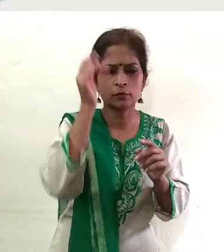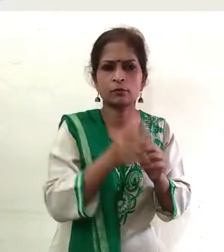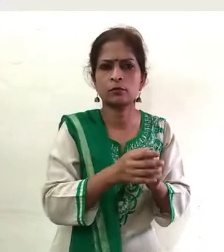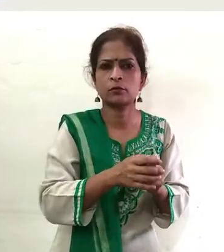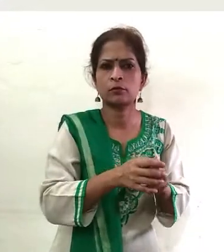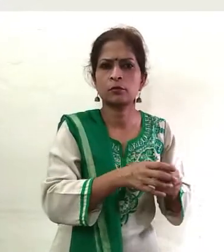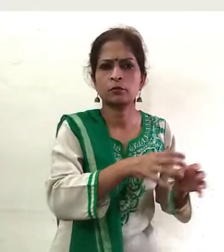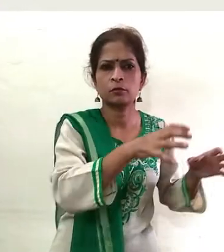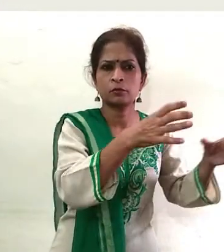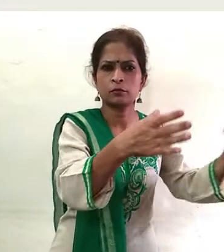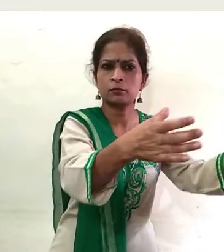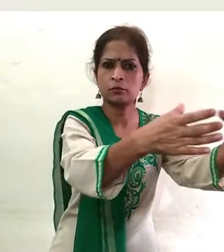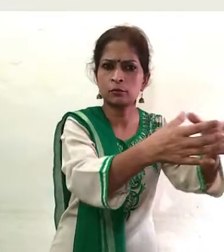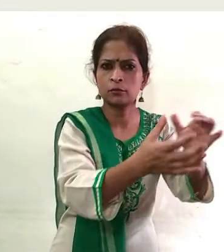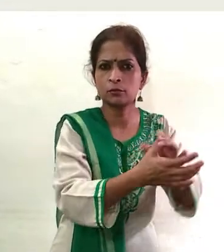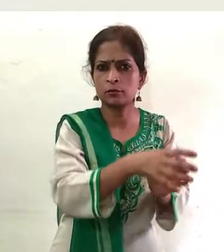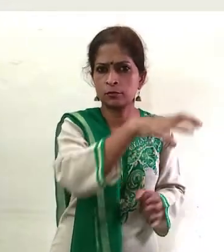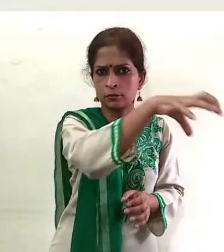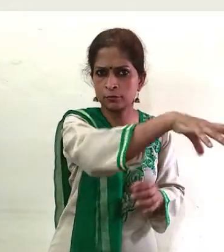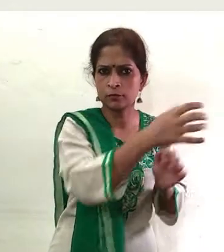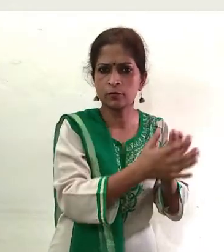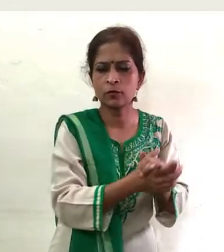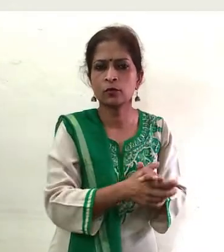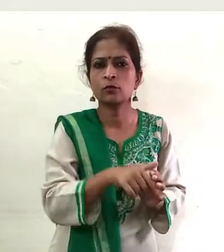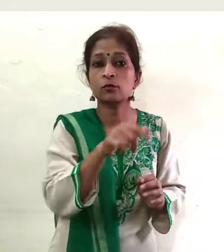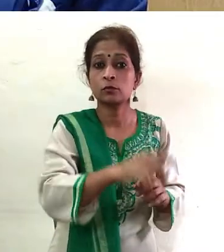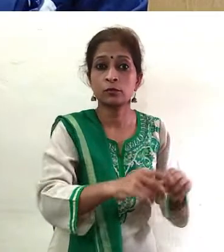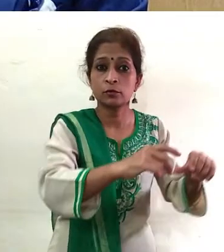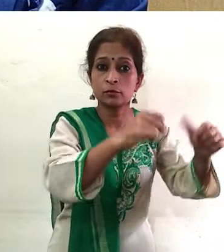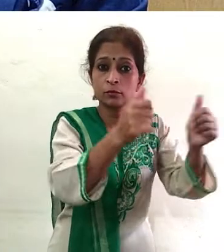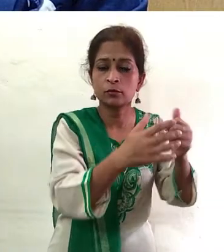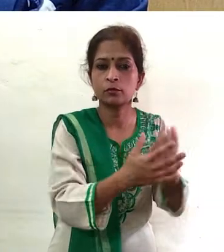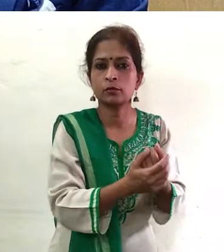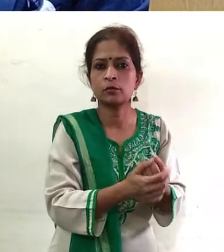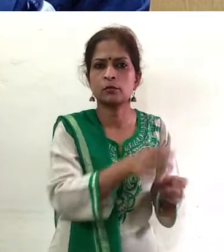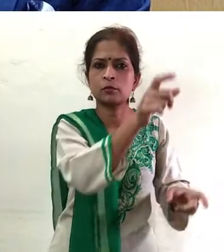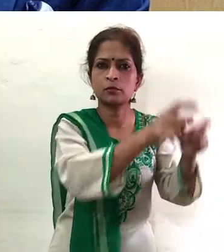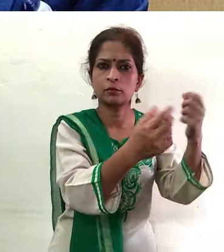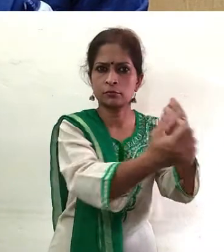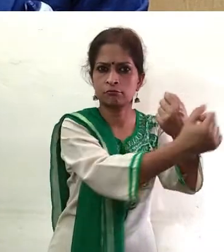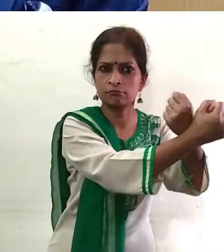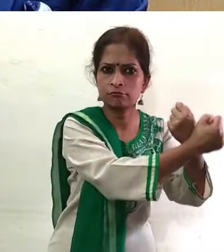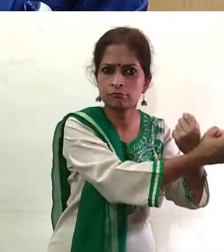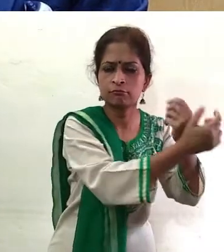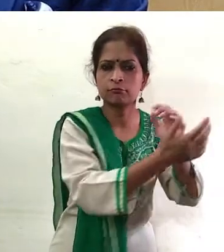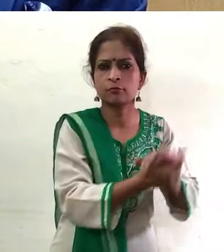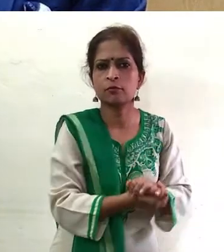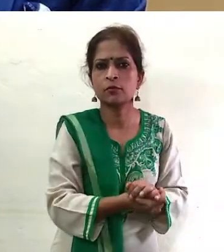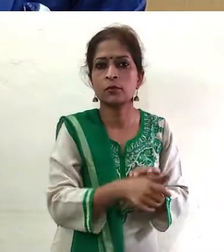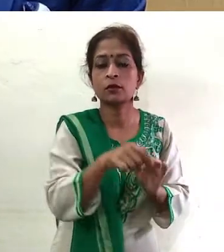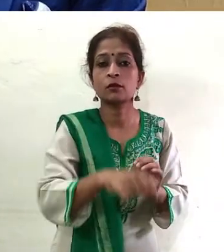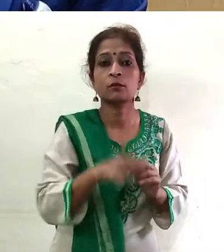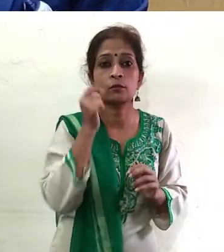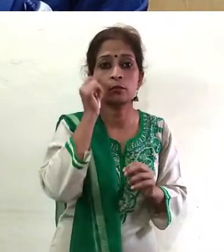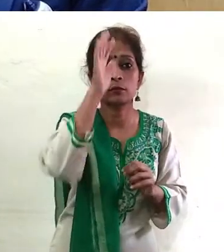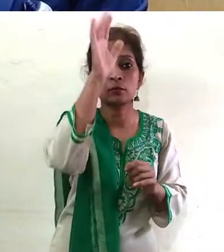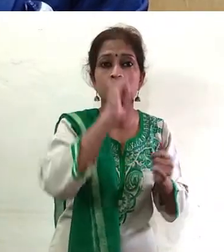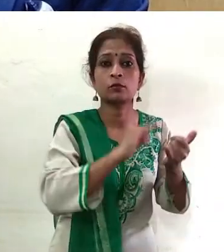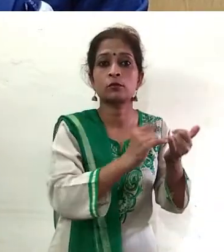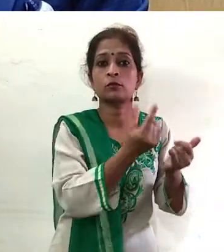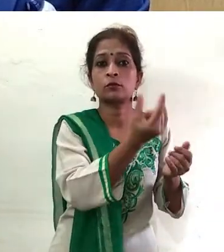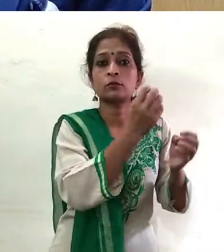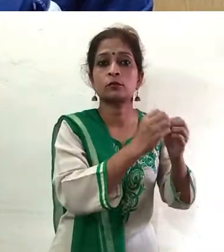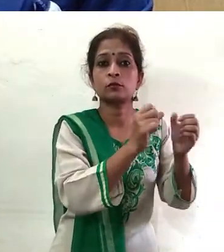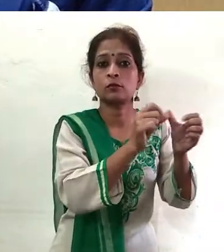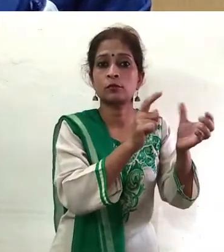जीतने के लिए उन्होंने बंदी बना रखा था राजा संभाला और